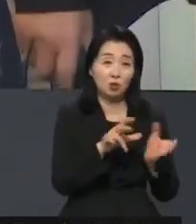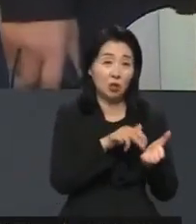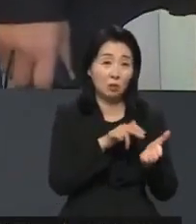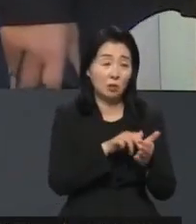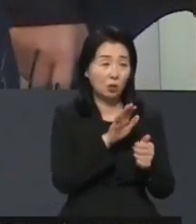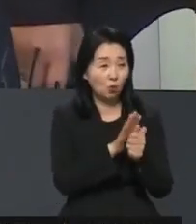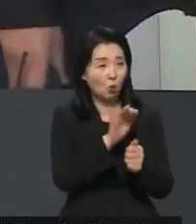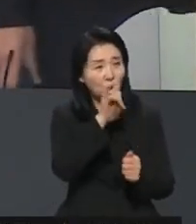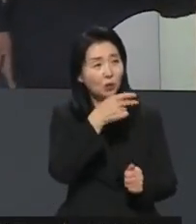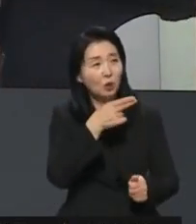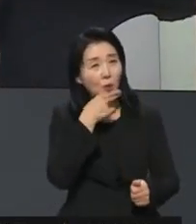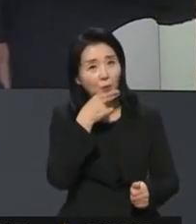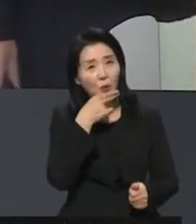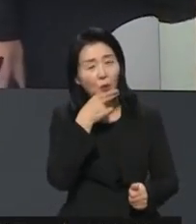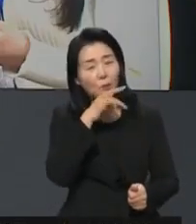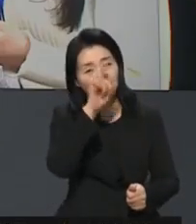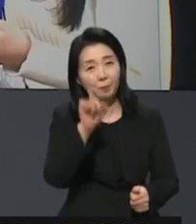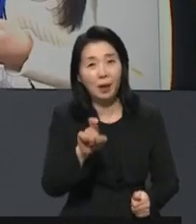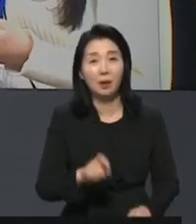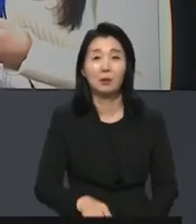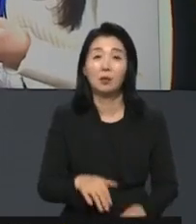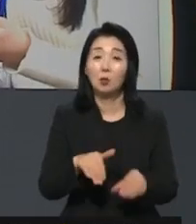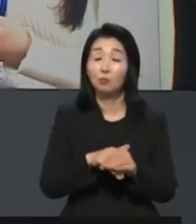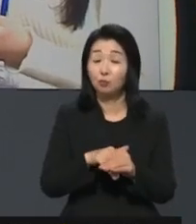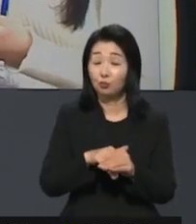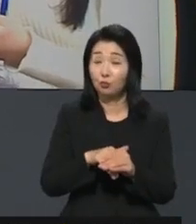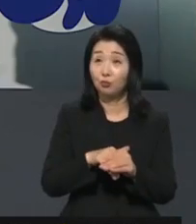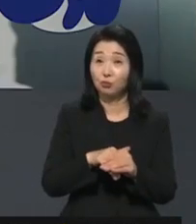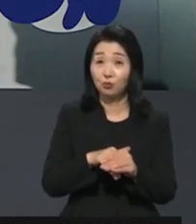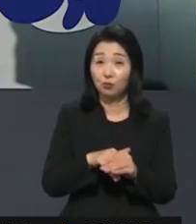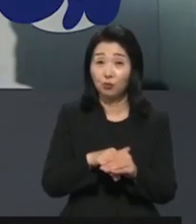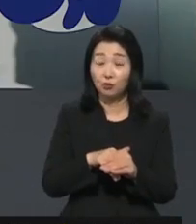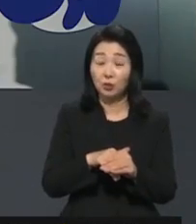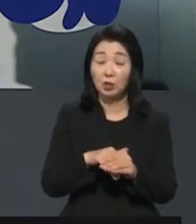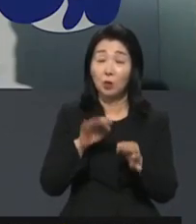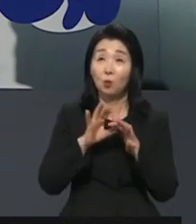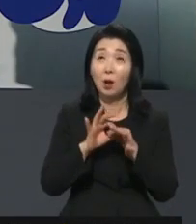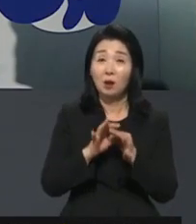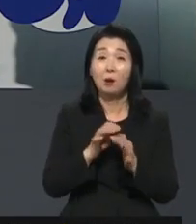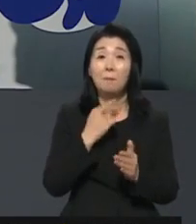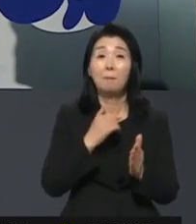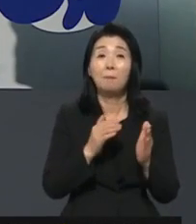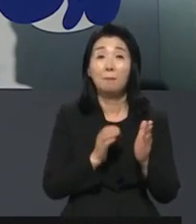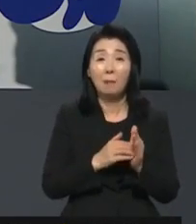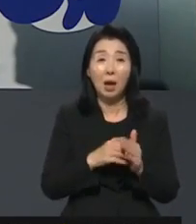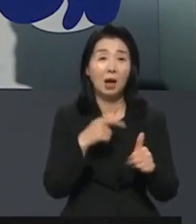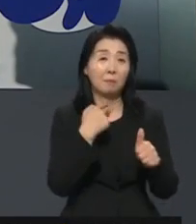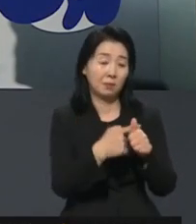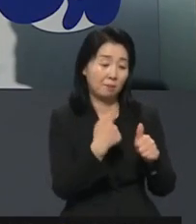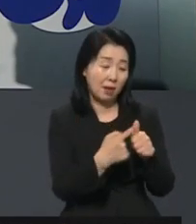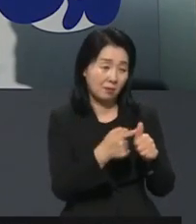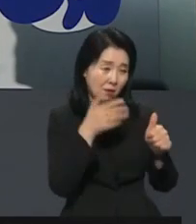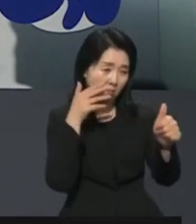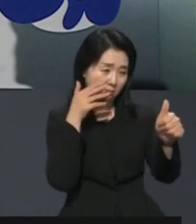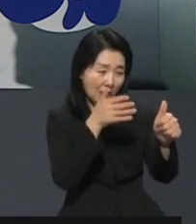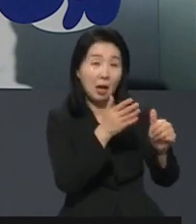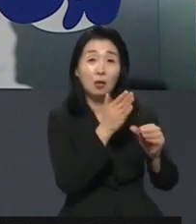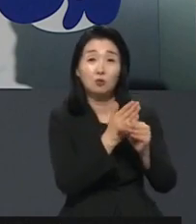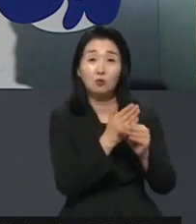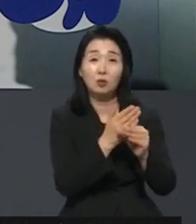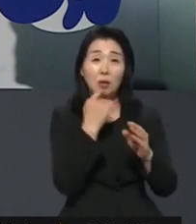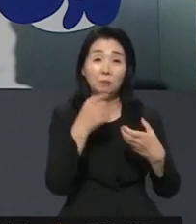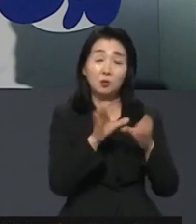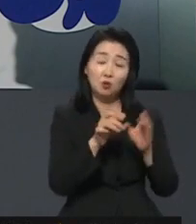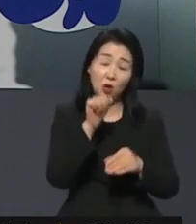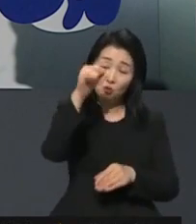도움이 될지도 의문 부호가 붙습니다. 문재인 청와대 출신 인사들부터 비판적인 시선을 보내고 있습니다. 꼭